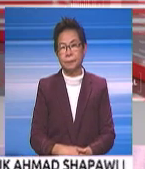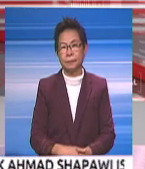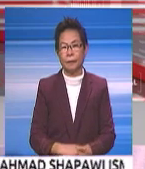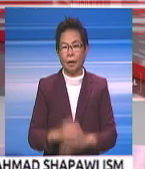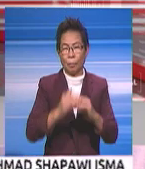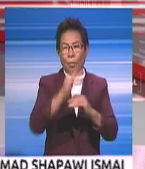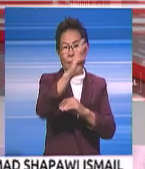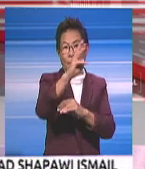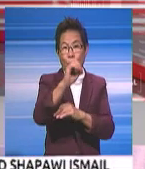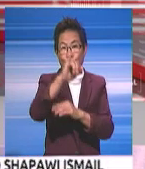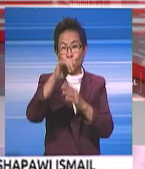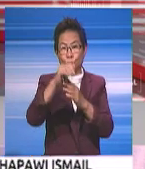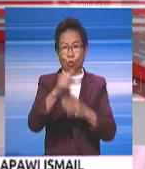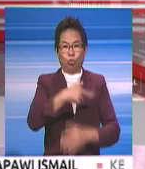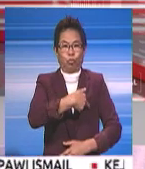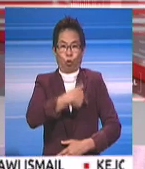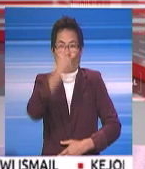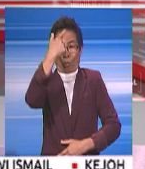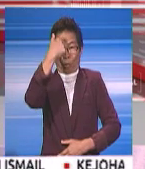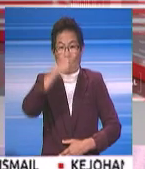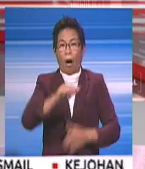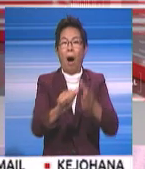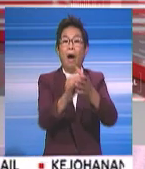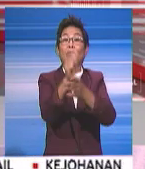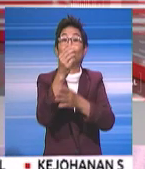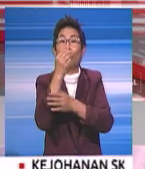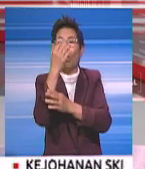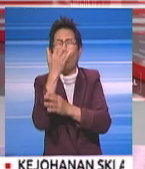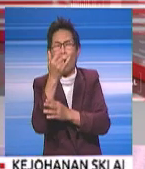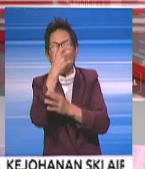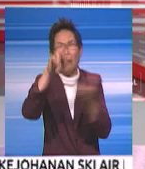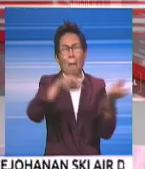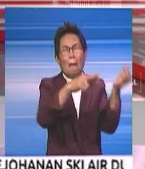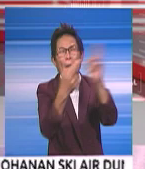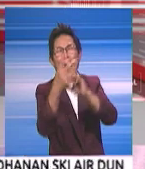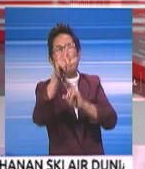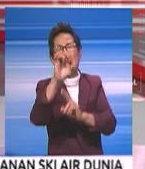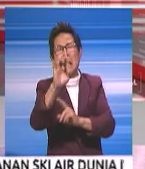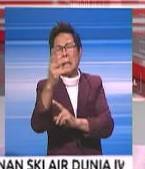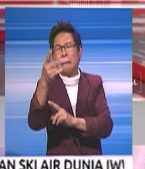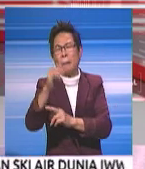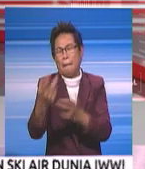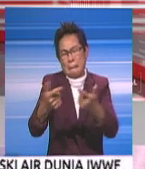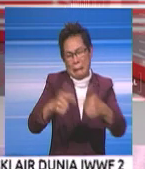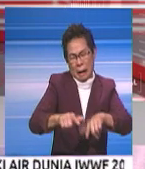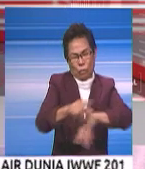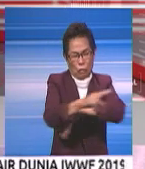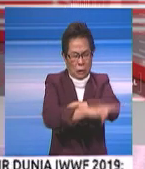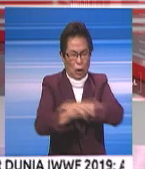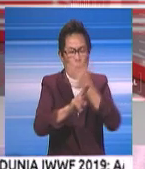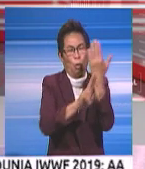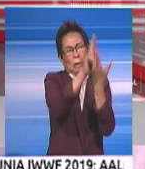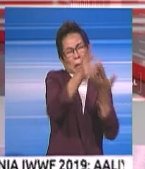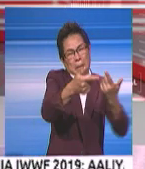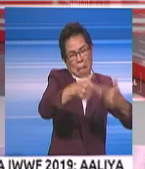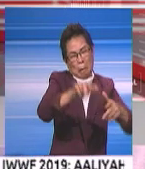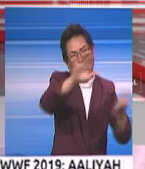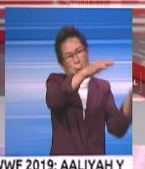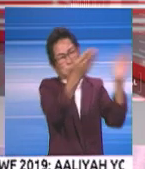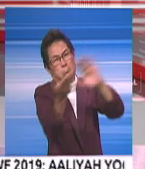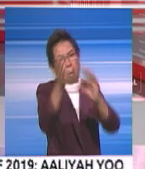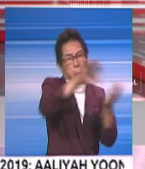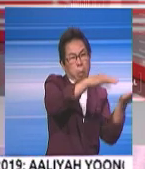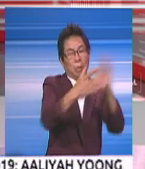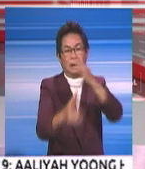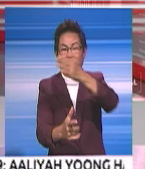Lebih 60 juta ringgit kerugian bagi sektor agro makanan akibat taufan leukemia yang melanda negeri di kawasan utara baru-baru ini. Menurut